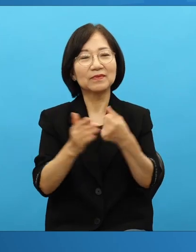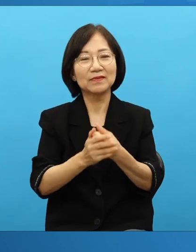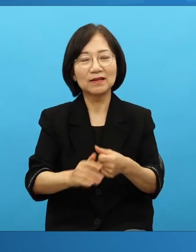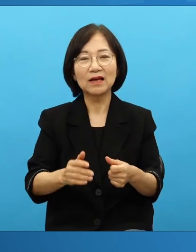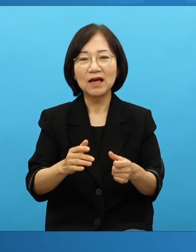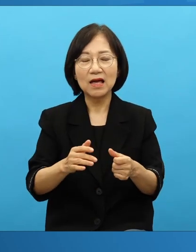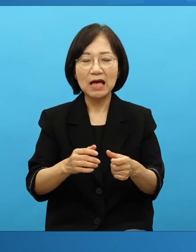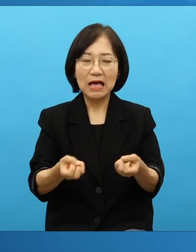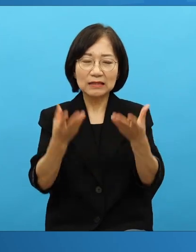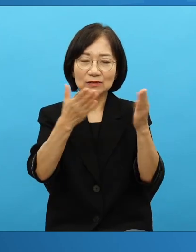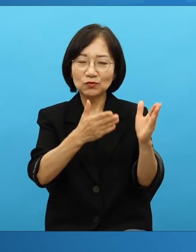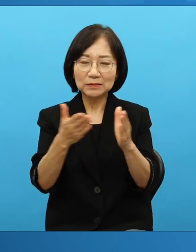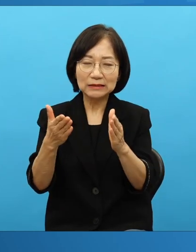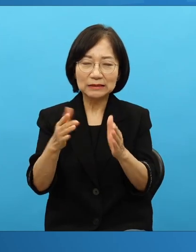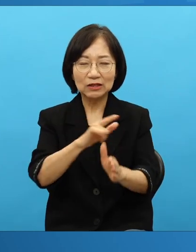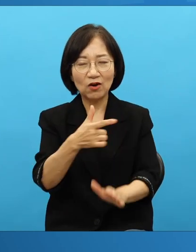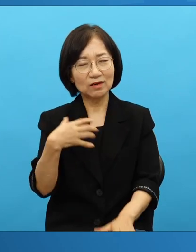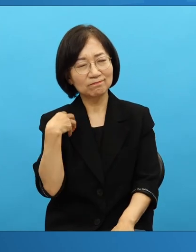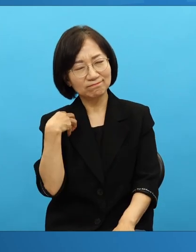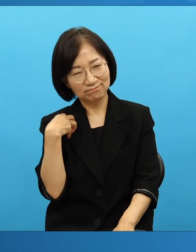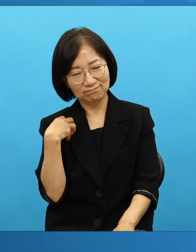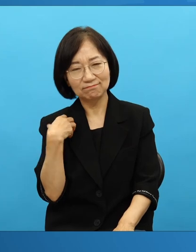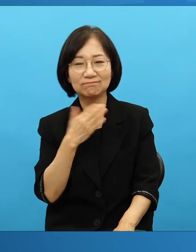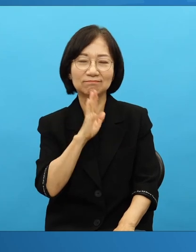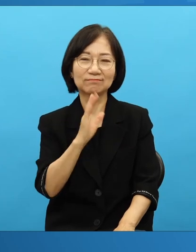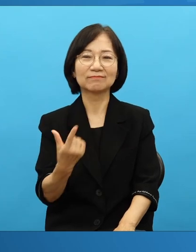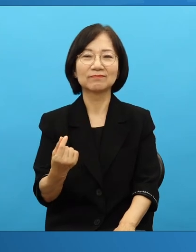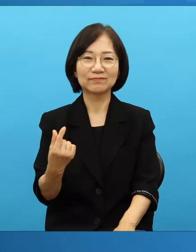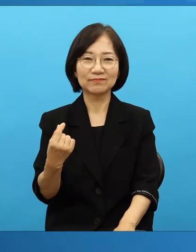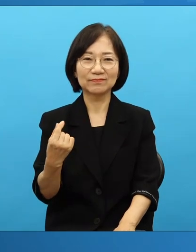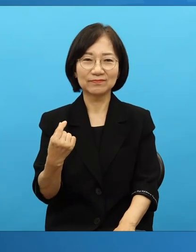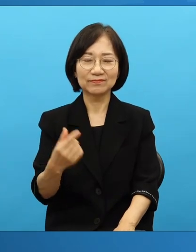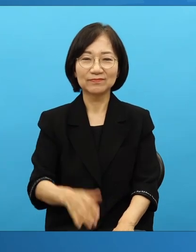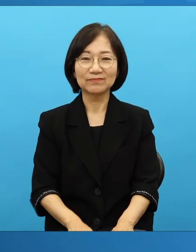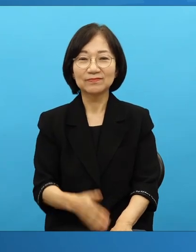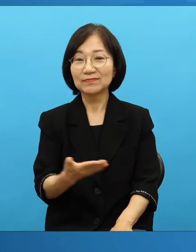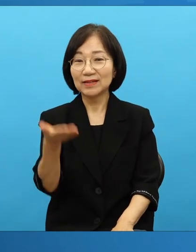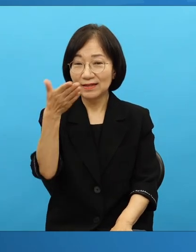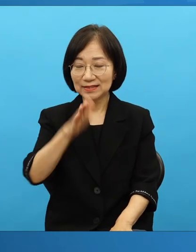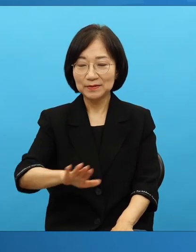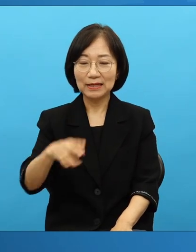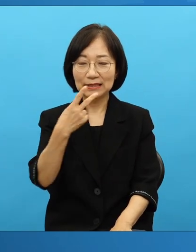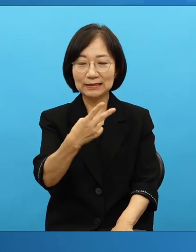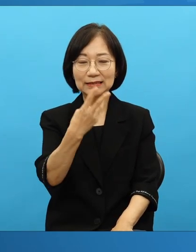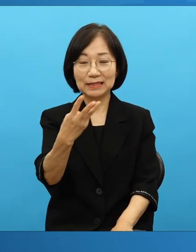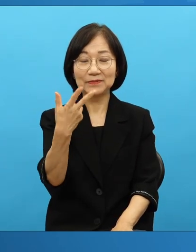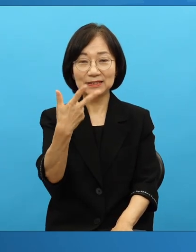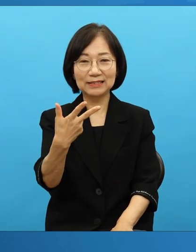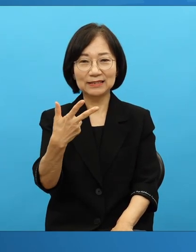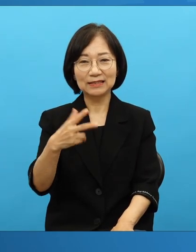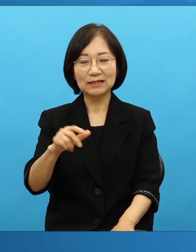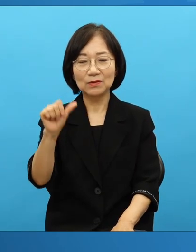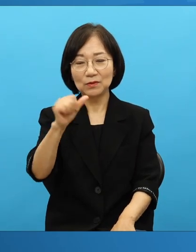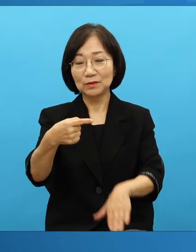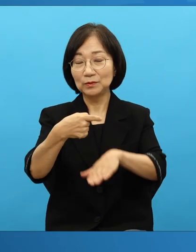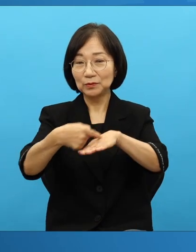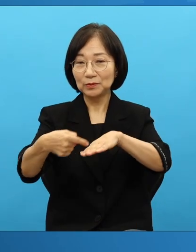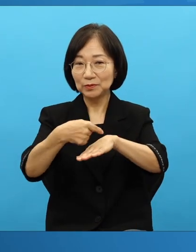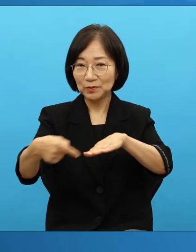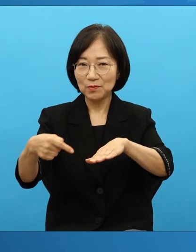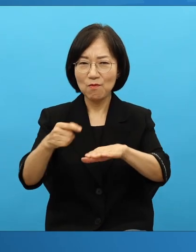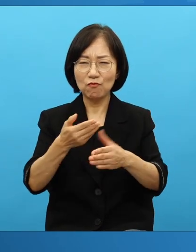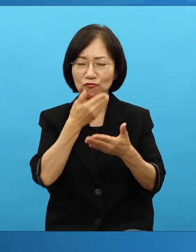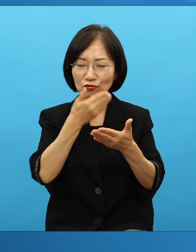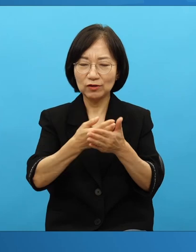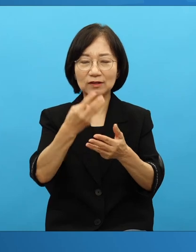입장에서 적지 않은 부담이 있는 것도 사실입니다. 하지만 237 5천 종족의 너무나도